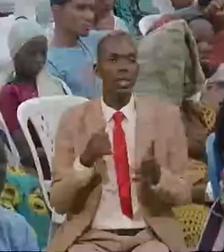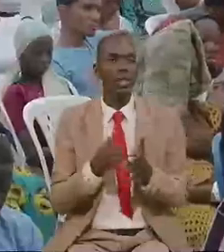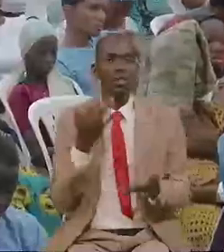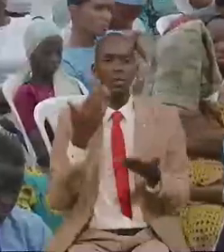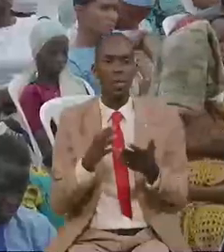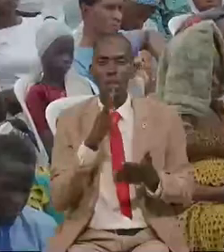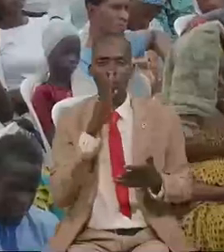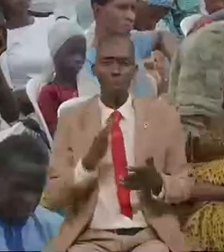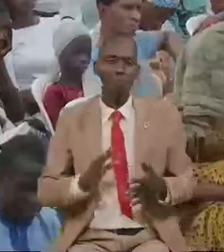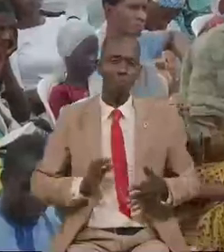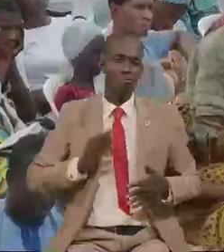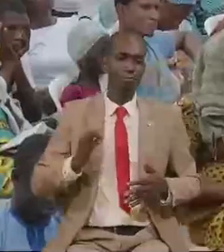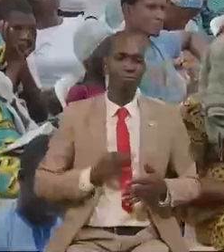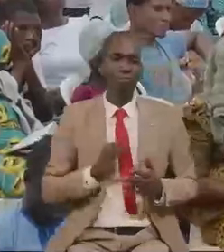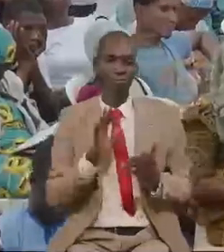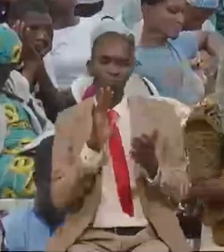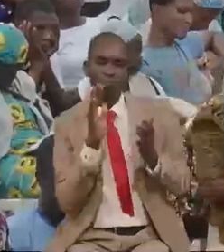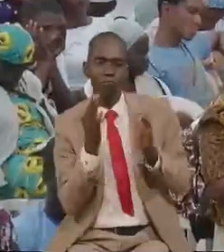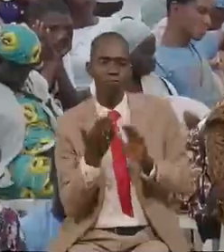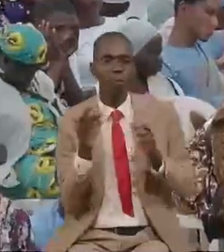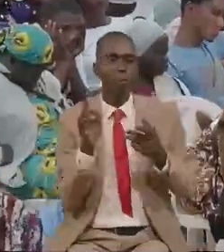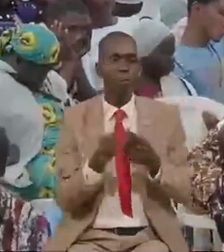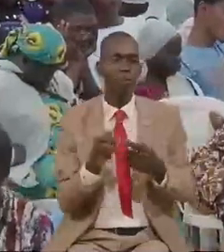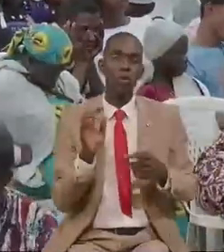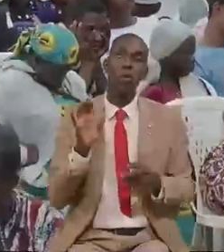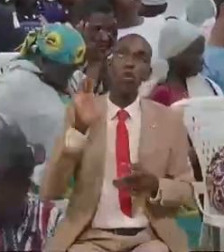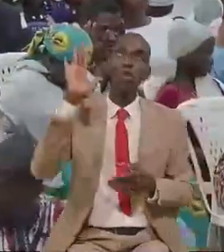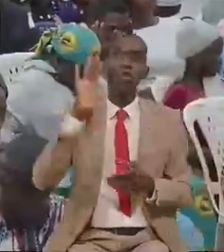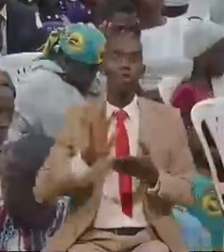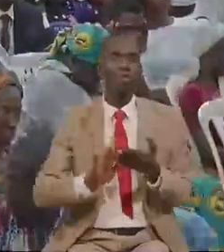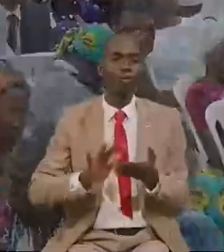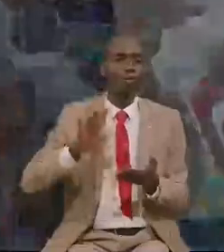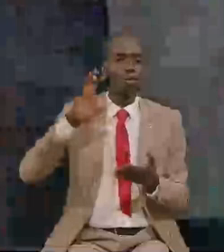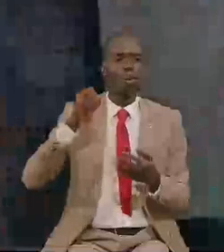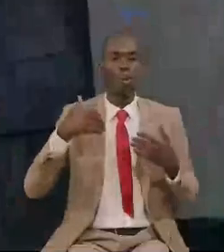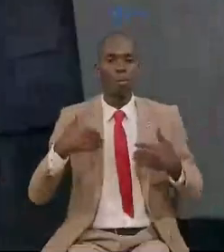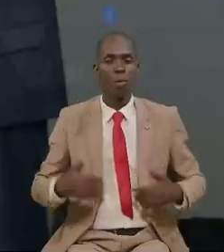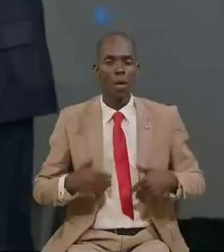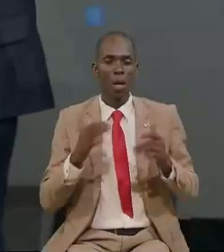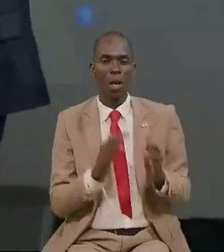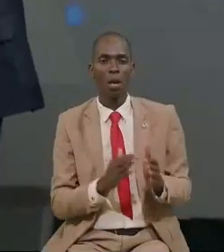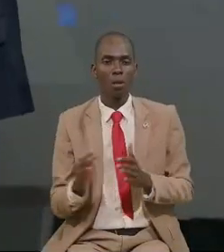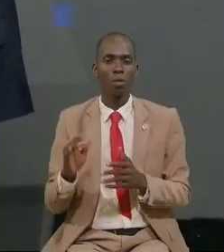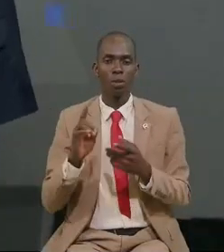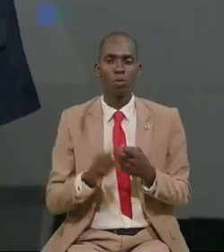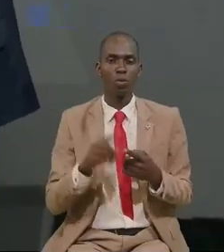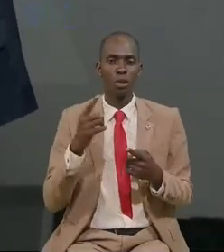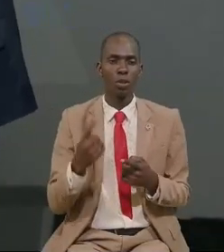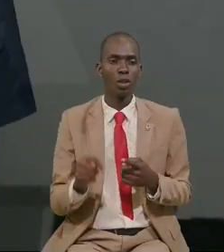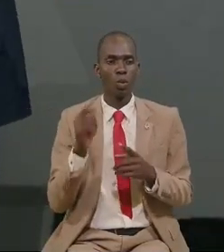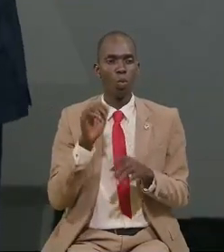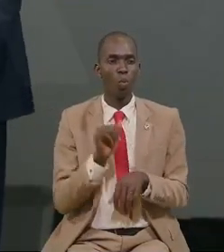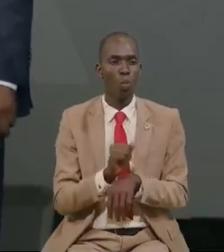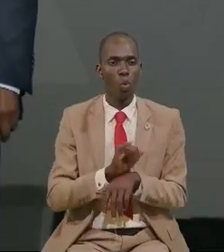gloire, par le pouvoir qu'il a de s'assujettir toute chose.